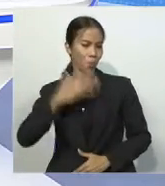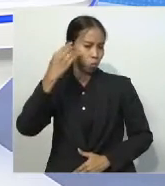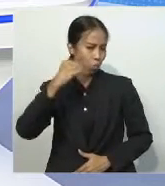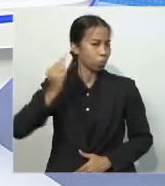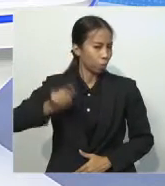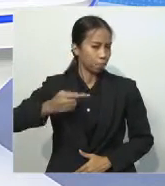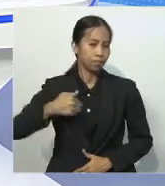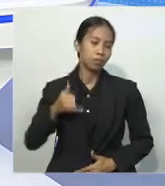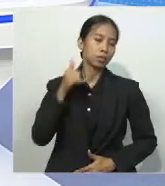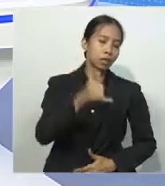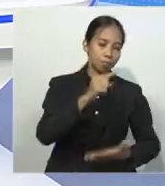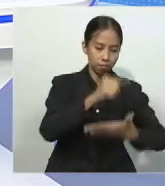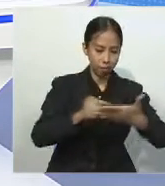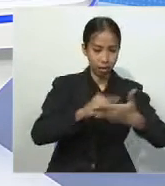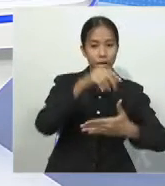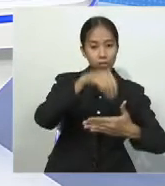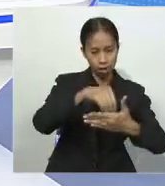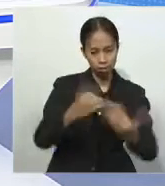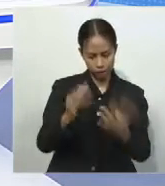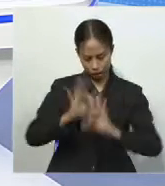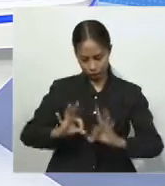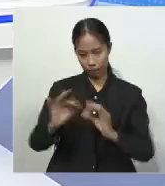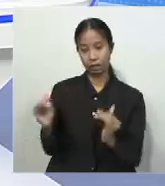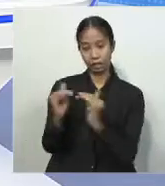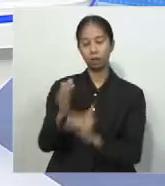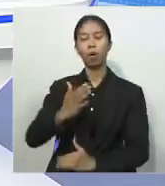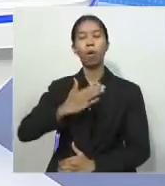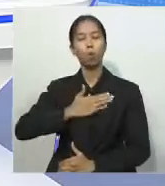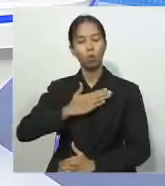ตัวอย่างที่ดีดังนั้นคุณผู้ชมก็เช่นกันค่ะเรามีสิทธิ์ก็ต้องรักษาสิทธิ์ด้วย ใช่ค่ะ